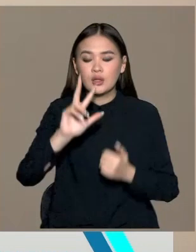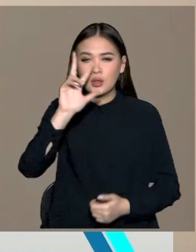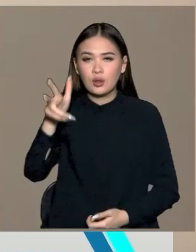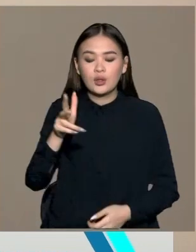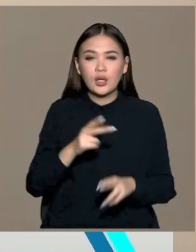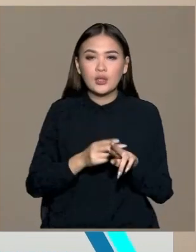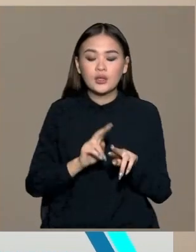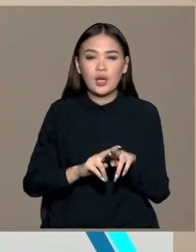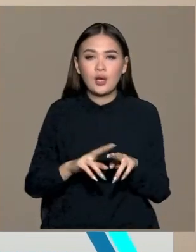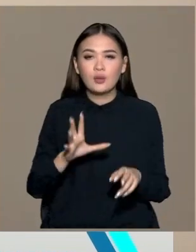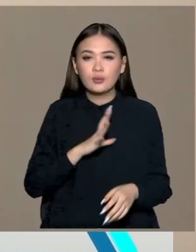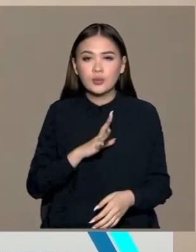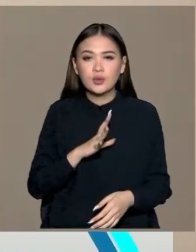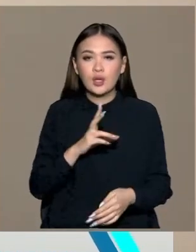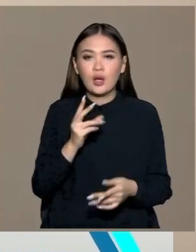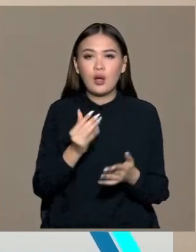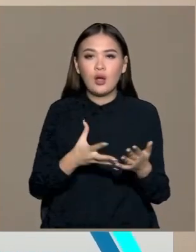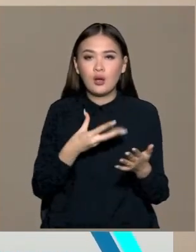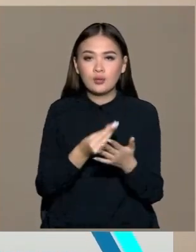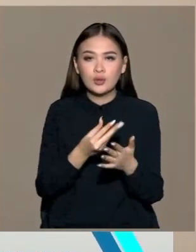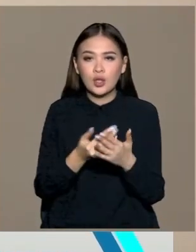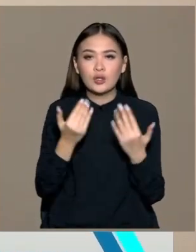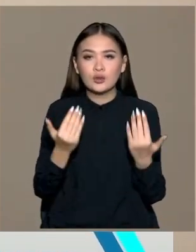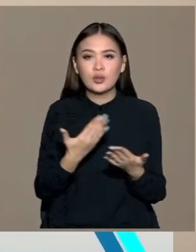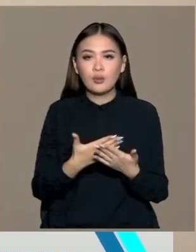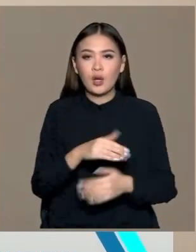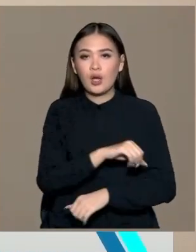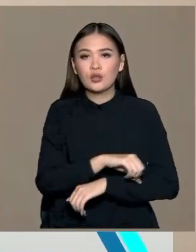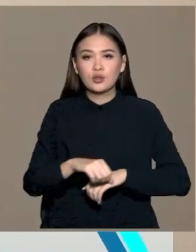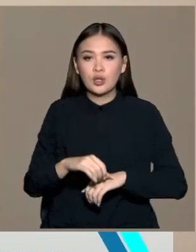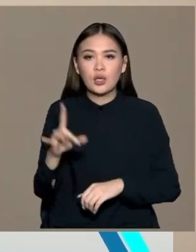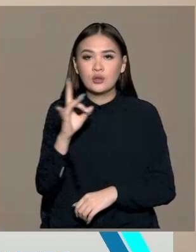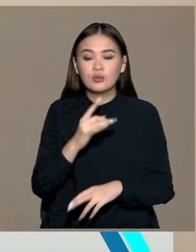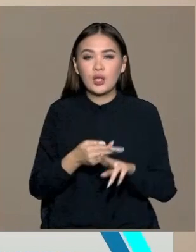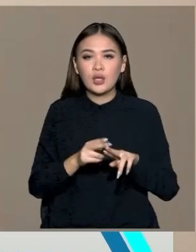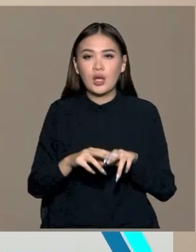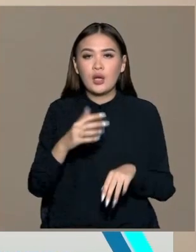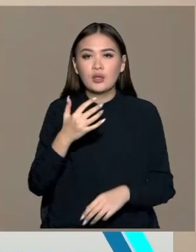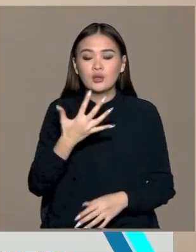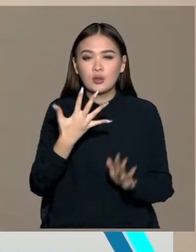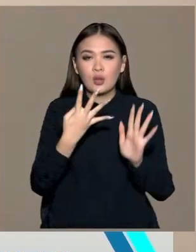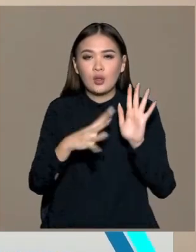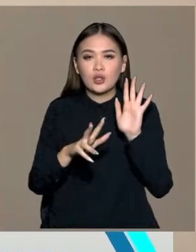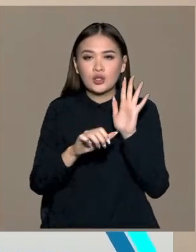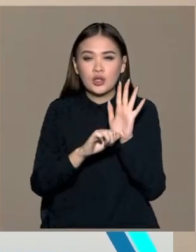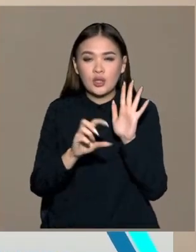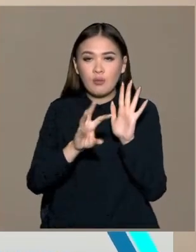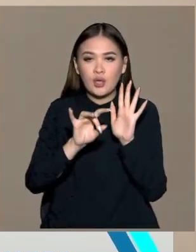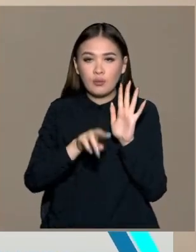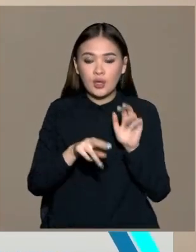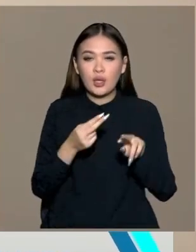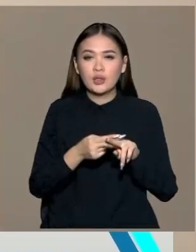среднемесячный доход сегодня если он у нас ограничивается размером 46 МРП то со следующего года данное ограничение